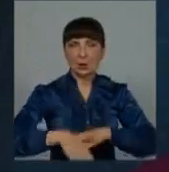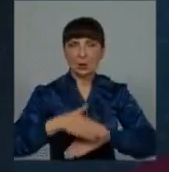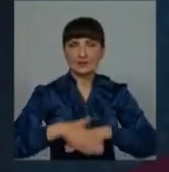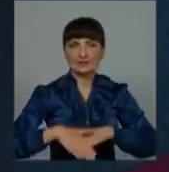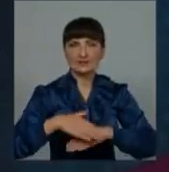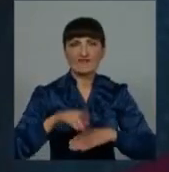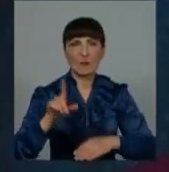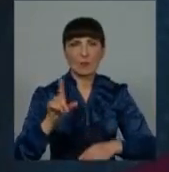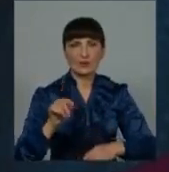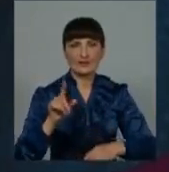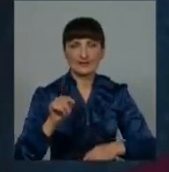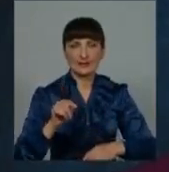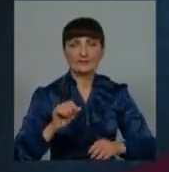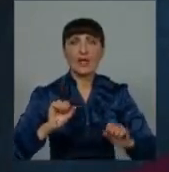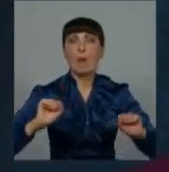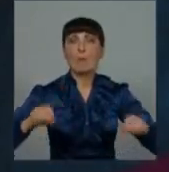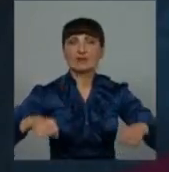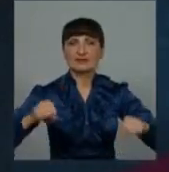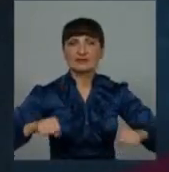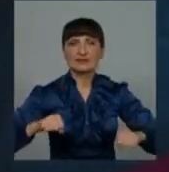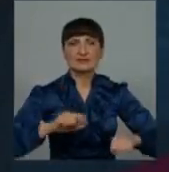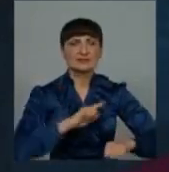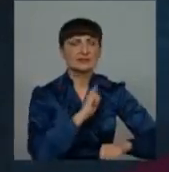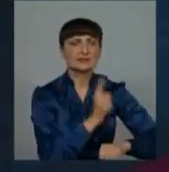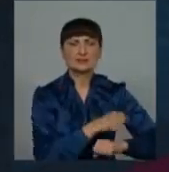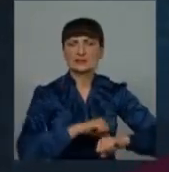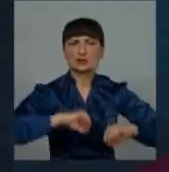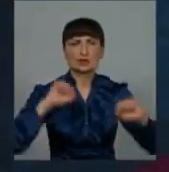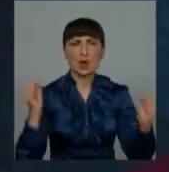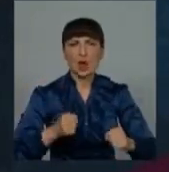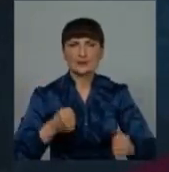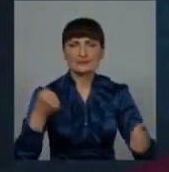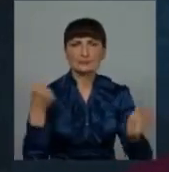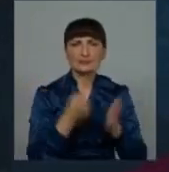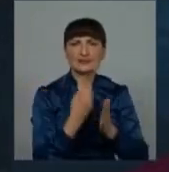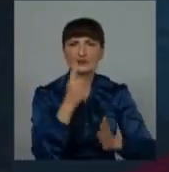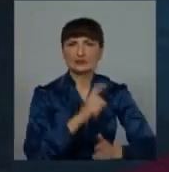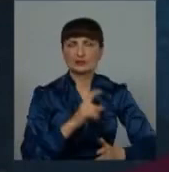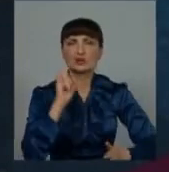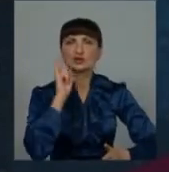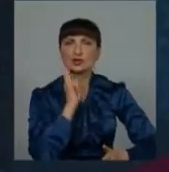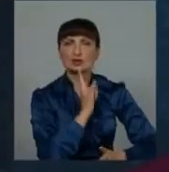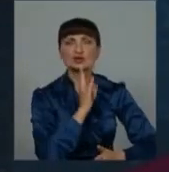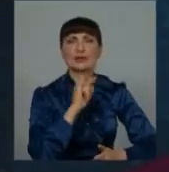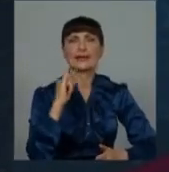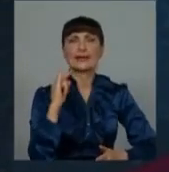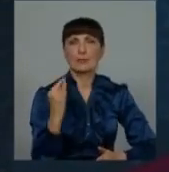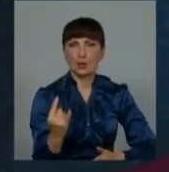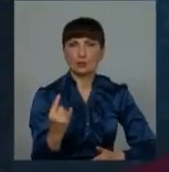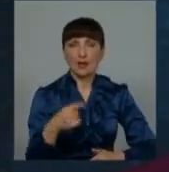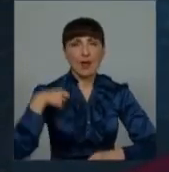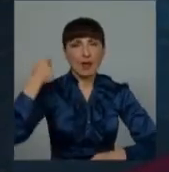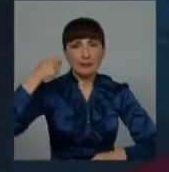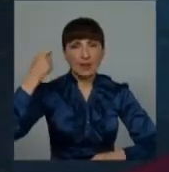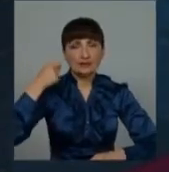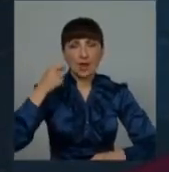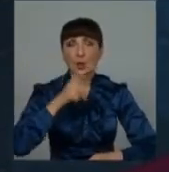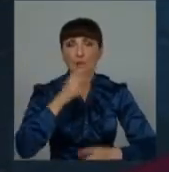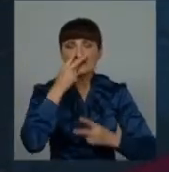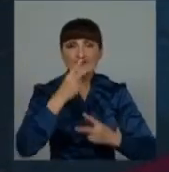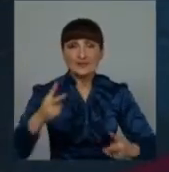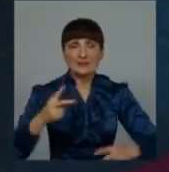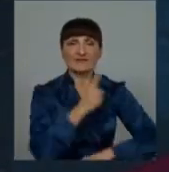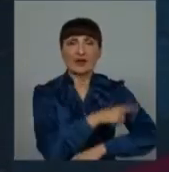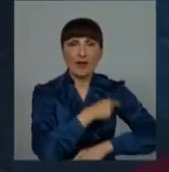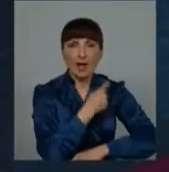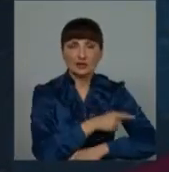минувший понедельник. Мотоциклист на высокой скорости сбил двух человек – женщину и ребенка. Репортаж с комментариями очевидцев и врачей к